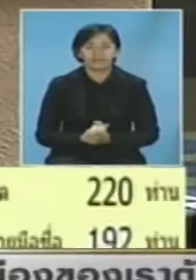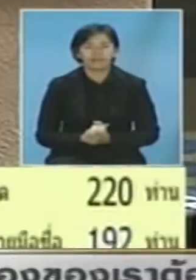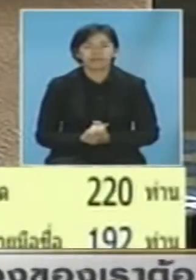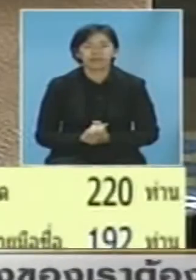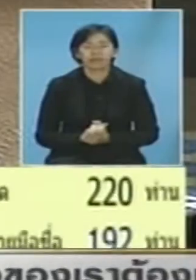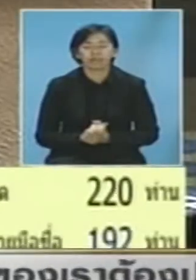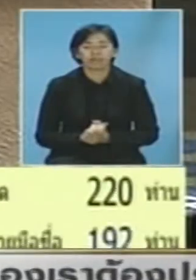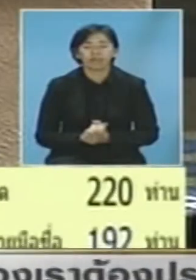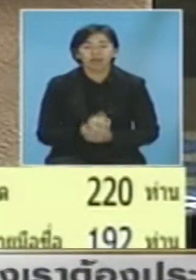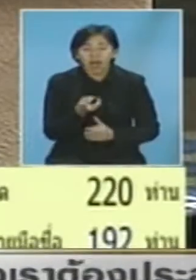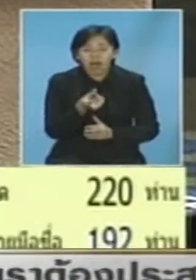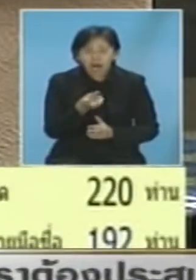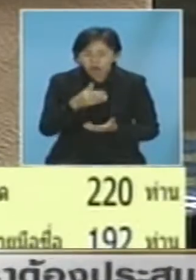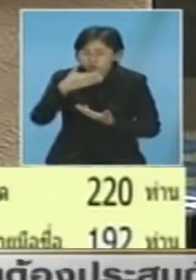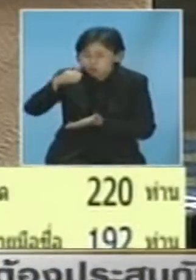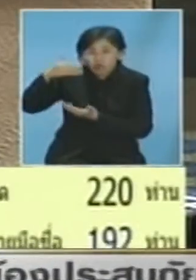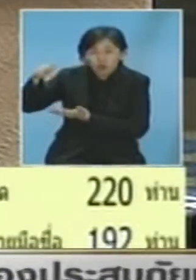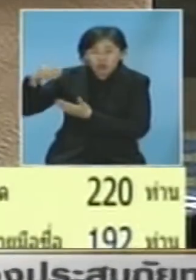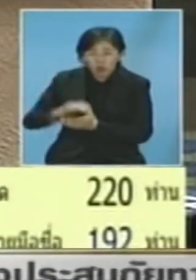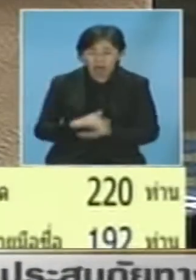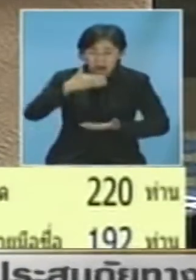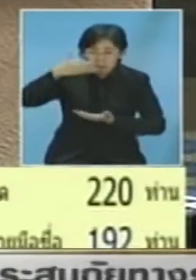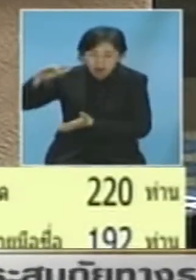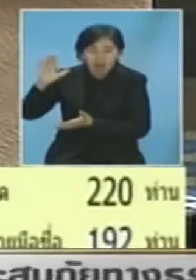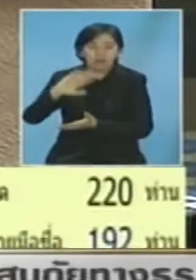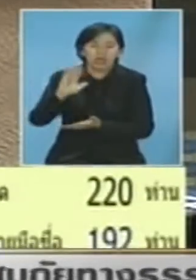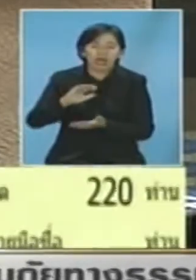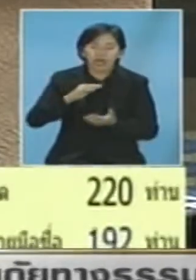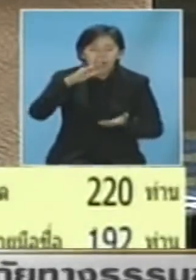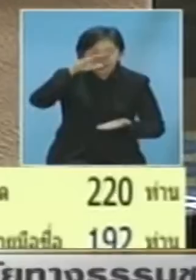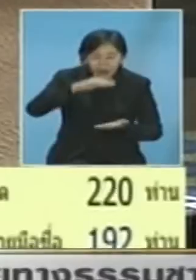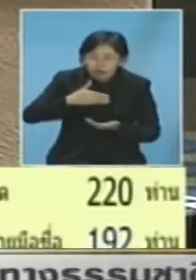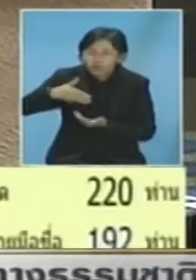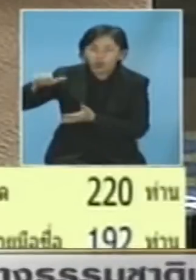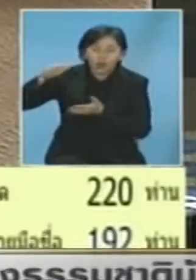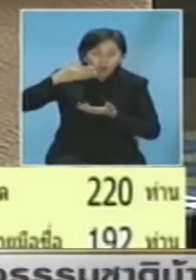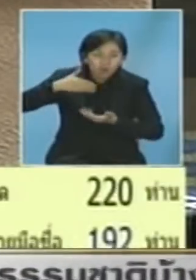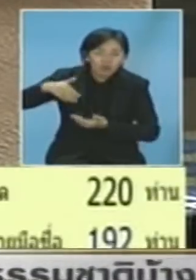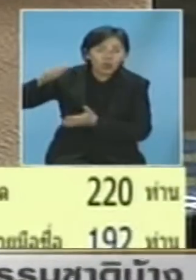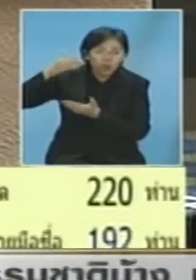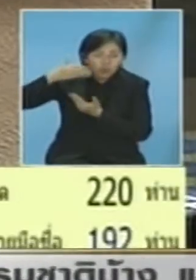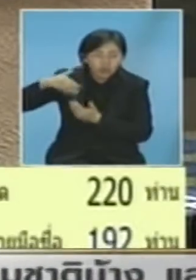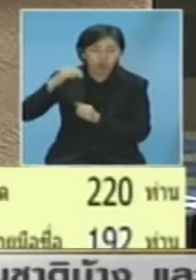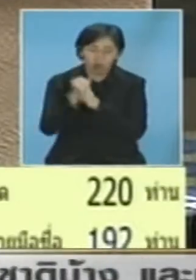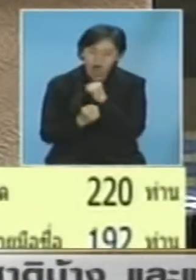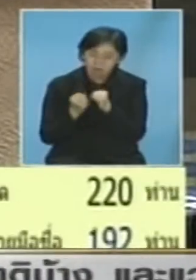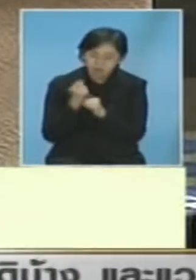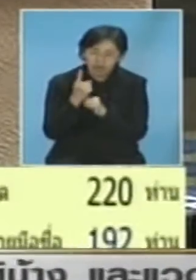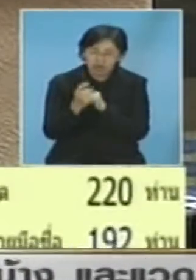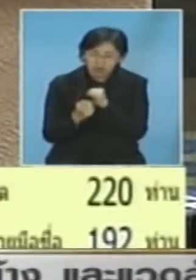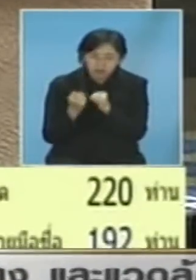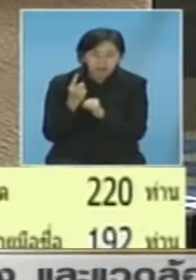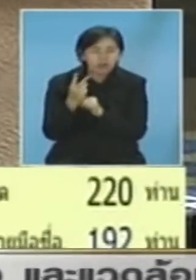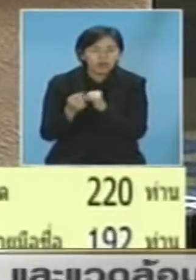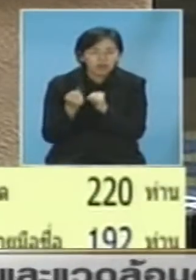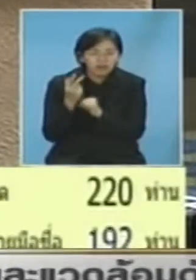ซึ่งการระบายก็ต้องค่อยๆทยอยระบายใช้เวลาหลายปีเรื่องดัง